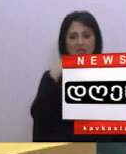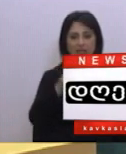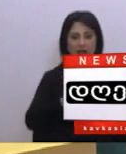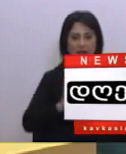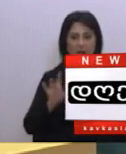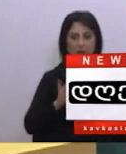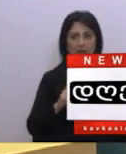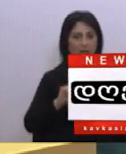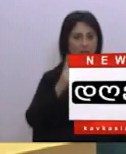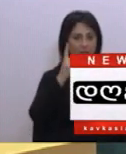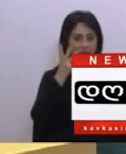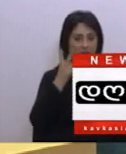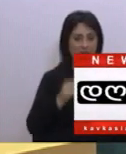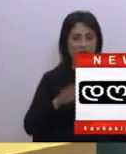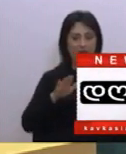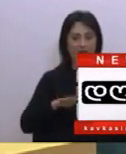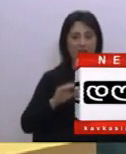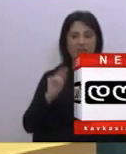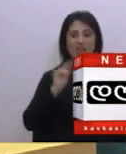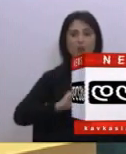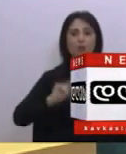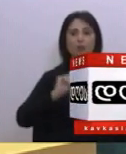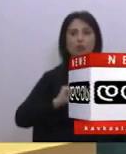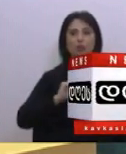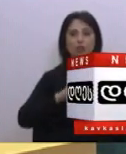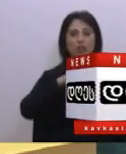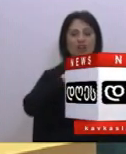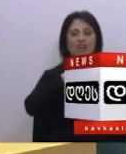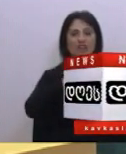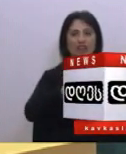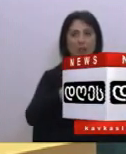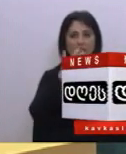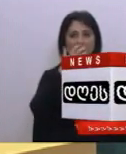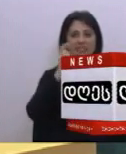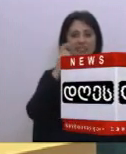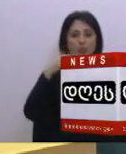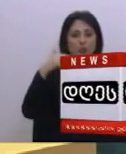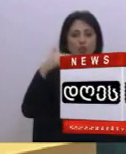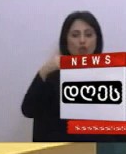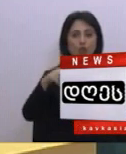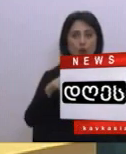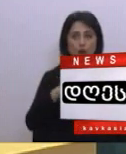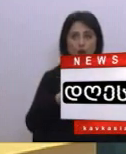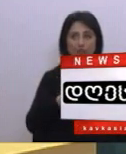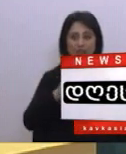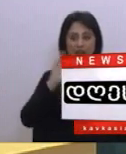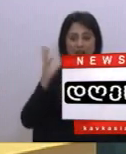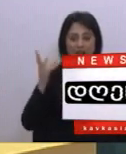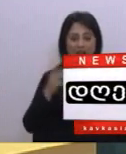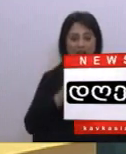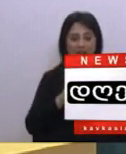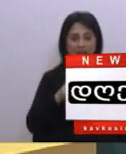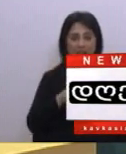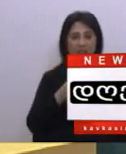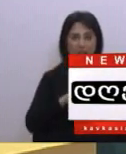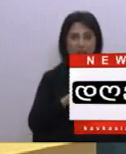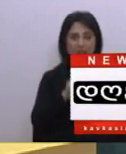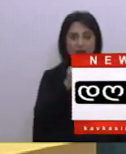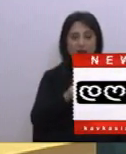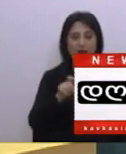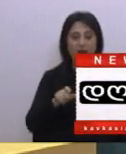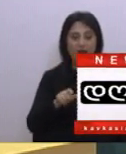ganmarto, dron pirvel dres, adgeze mușaubden, vertrenebita sitpuri dronebit. Funcția elementarului analizit, kisak marise, imisusum,